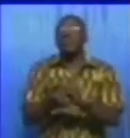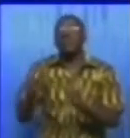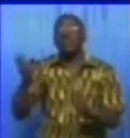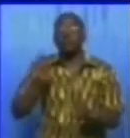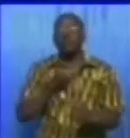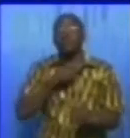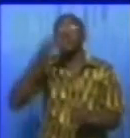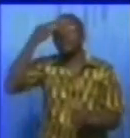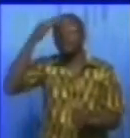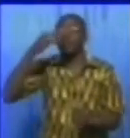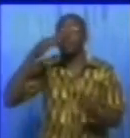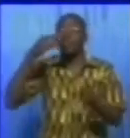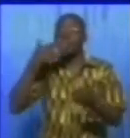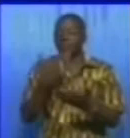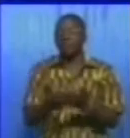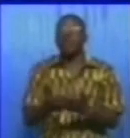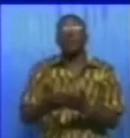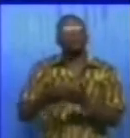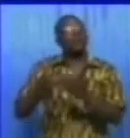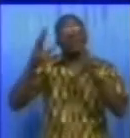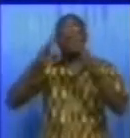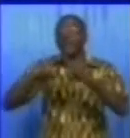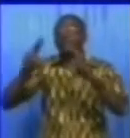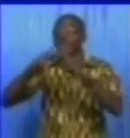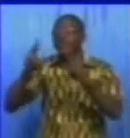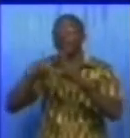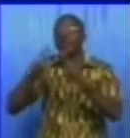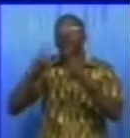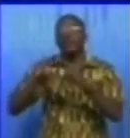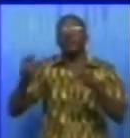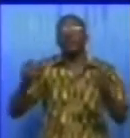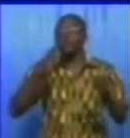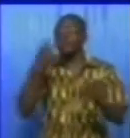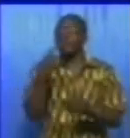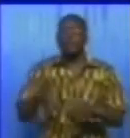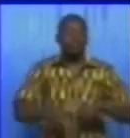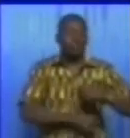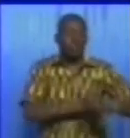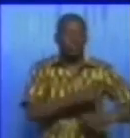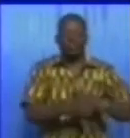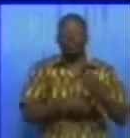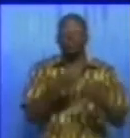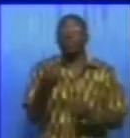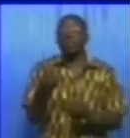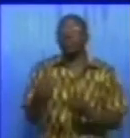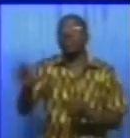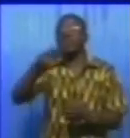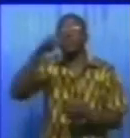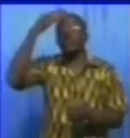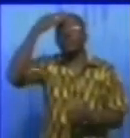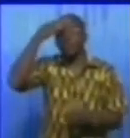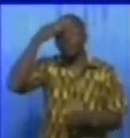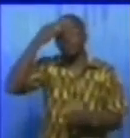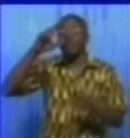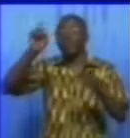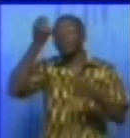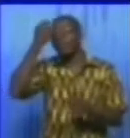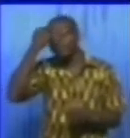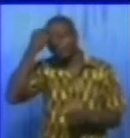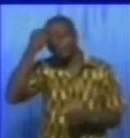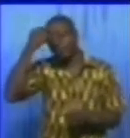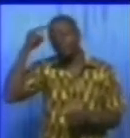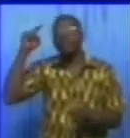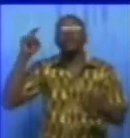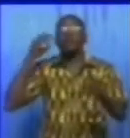qu'il y a des villages qui sont rattachés à la commune de Ouagadougou qui en souffrent énormément. Et vous savez que le gouvernement s'est fixé un objectif aussi